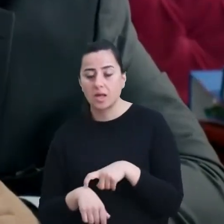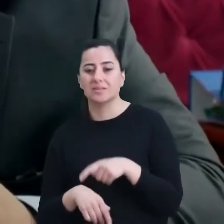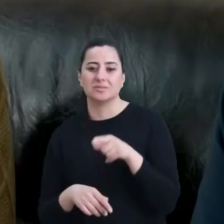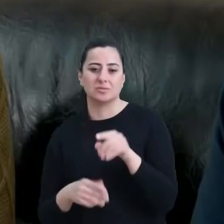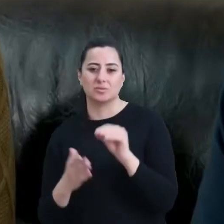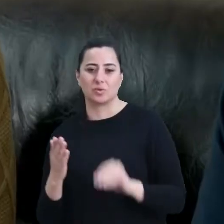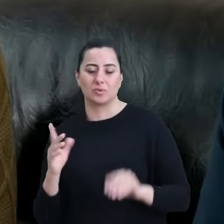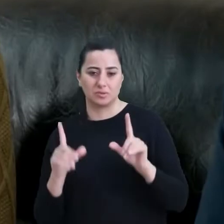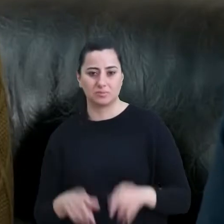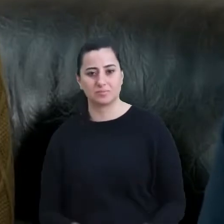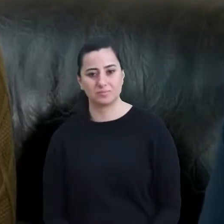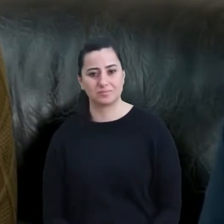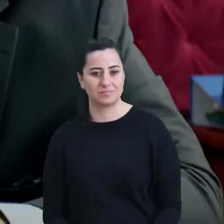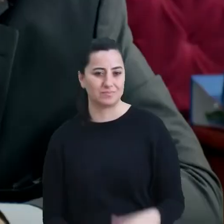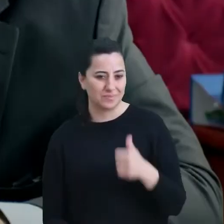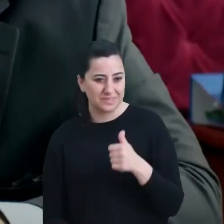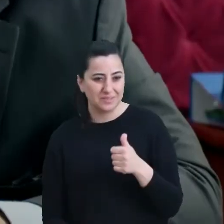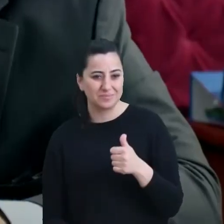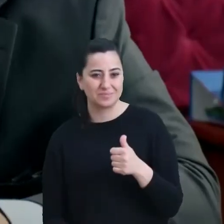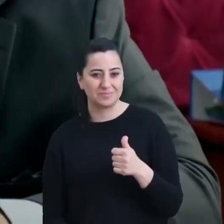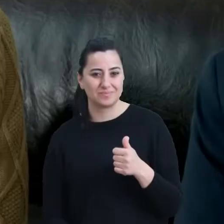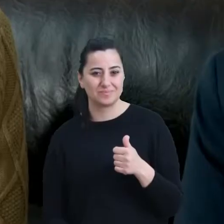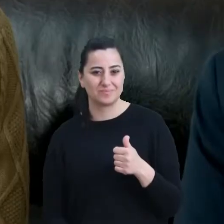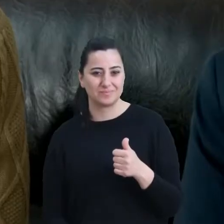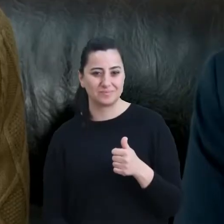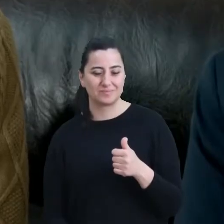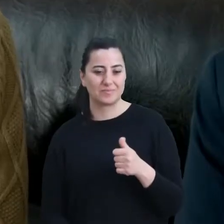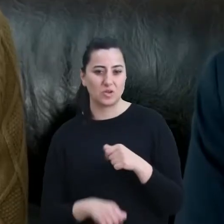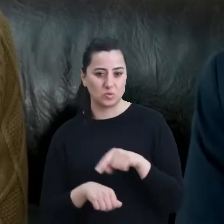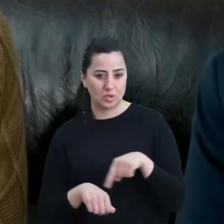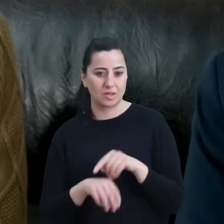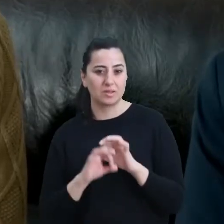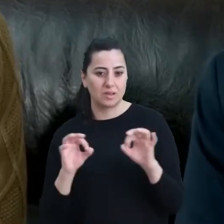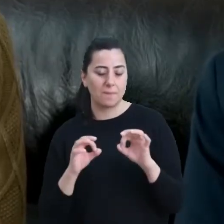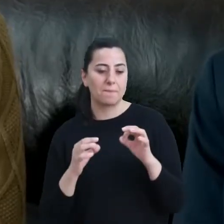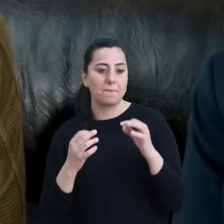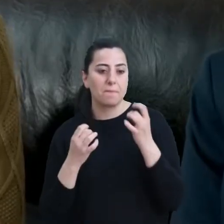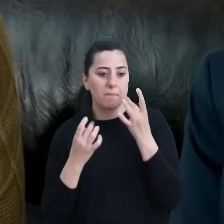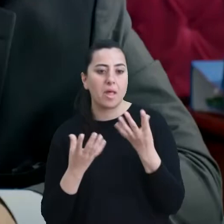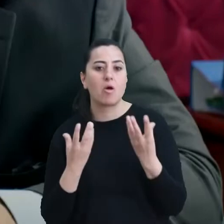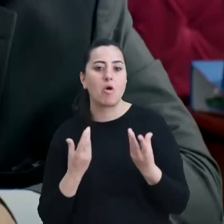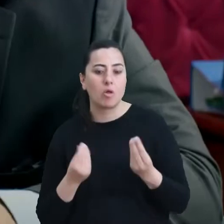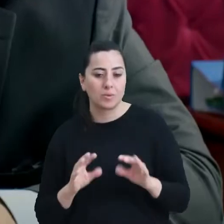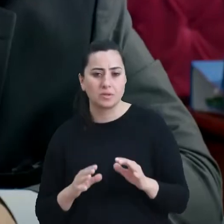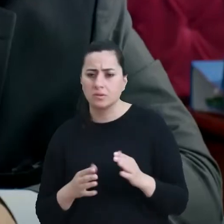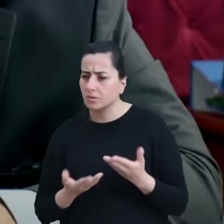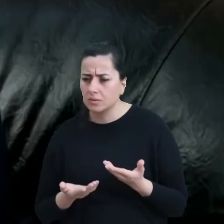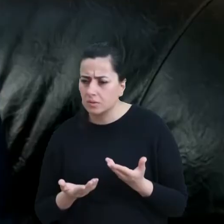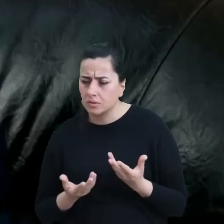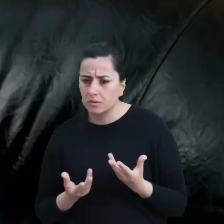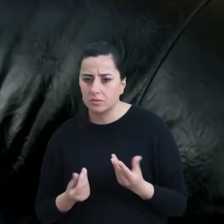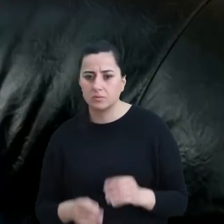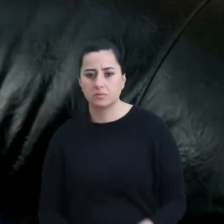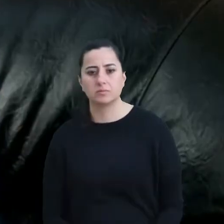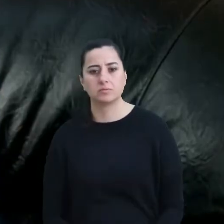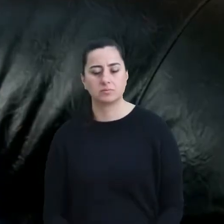Bunun gibi şeyler istiyorlar. Şimdi başkanım, süreyi tam olarak belirleyemedik tabii de. Ne demek belirleyemedik?